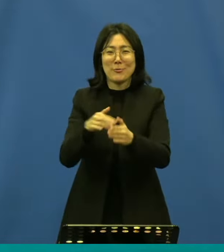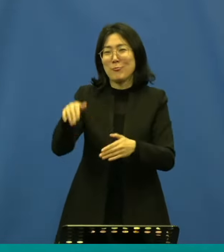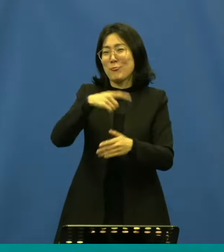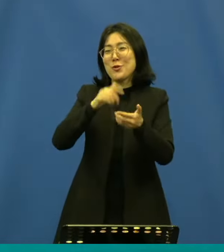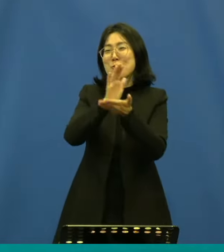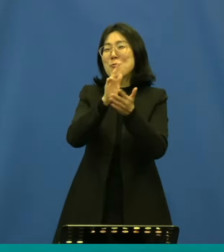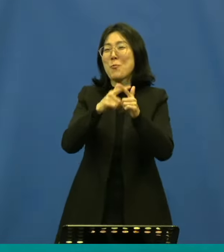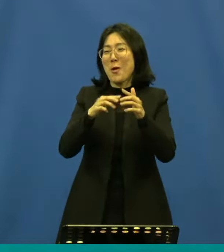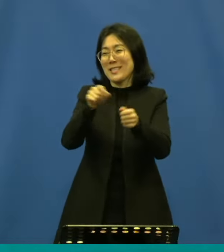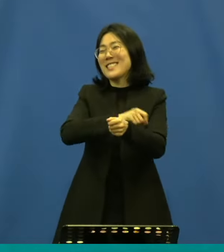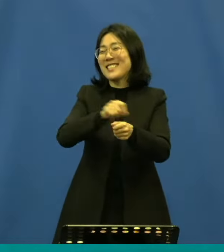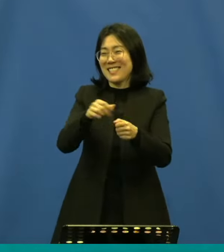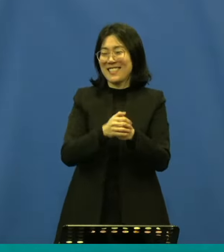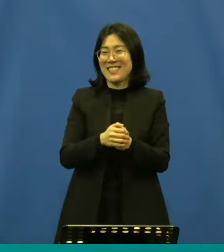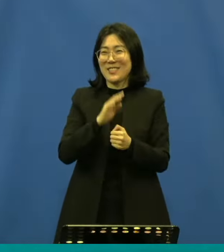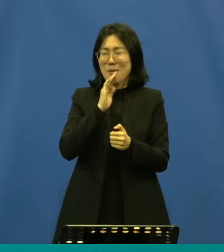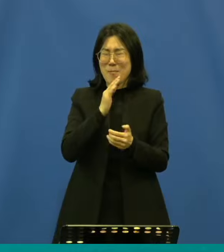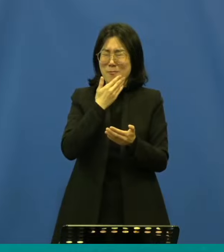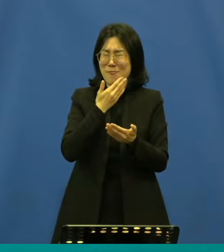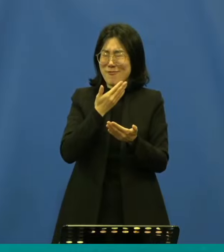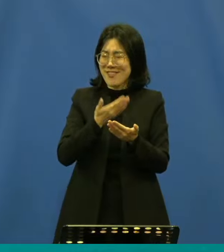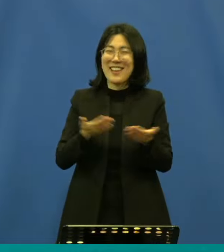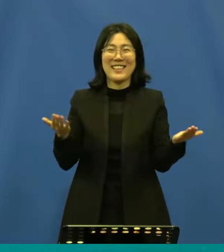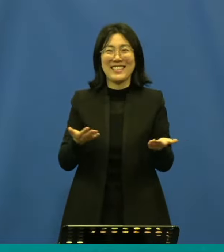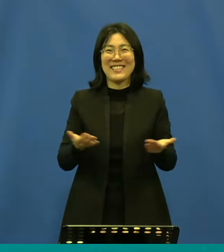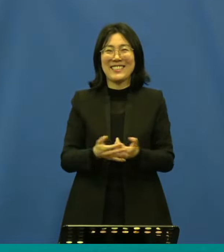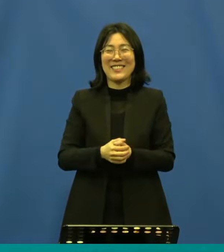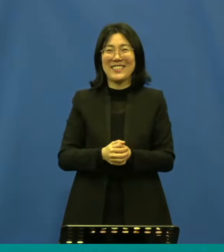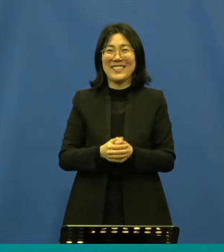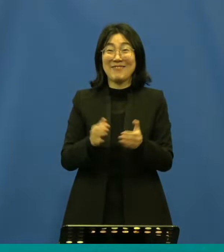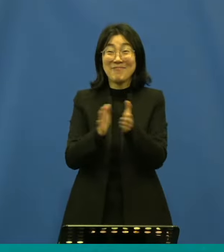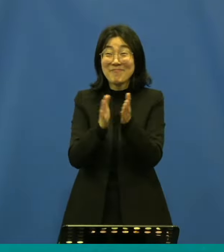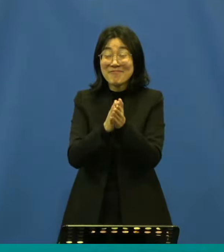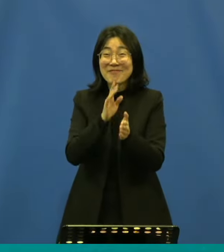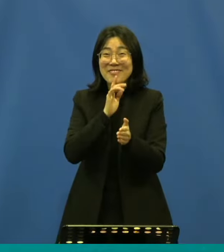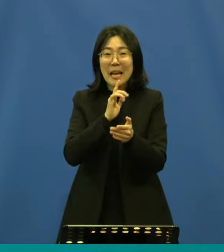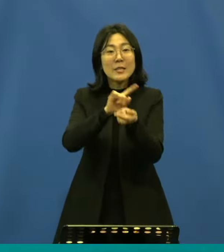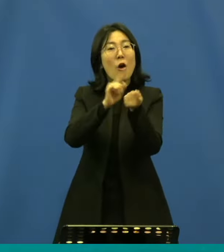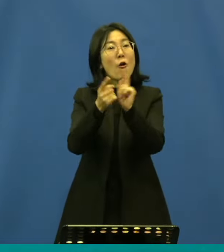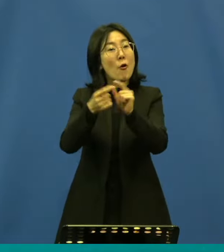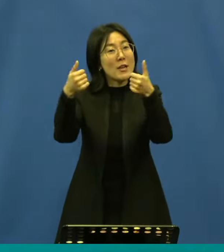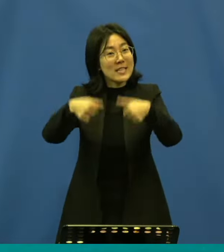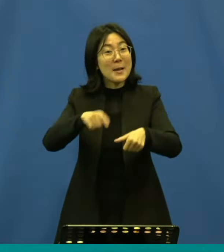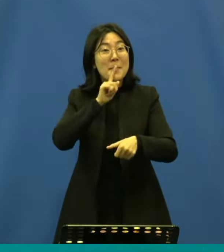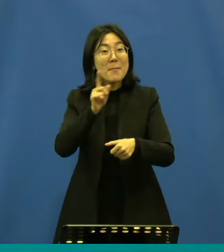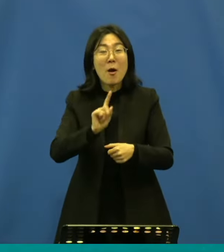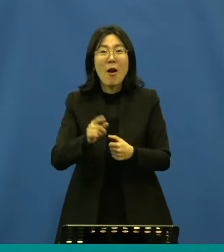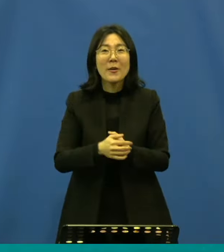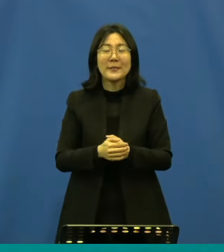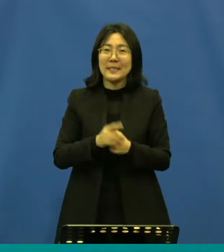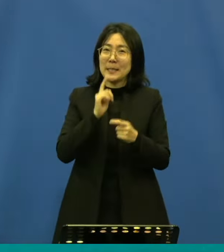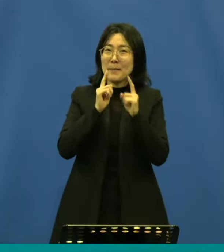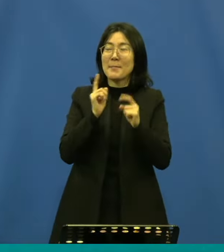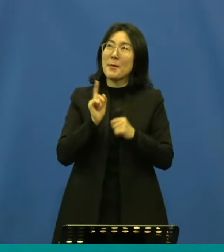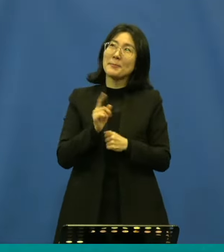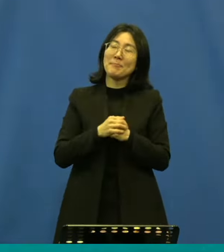후에 박수를 칩니다. 자, 우리 서로 인사합시다. 이렇게 인사합시다.